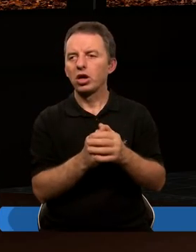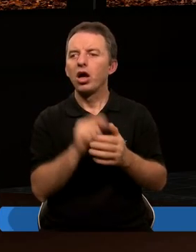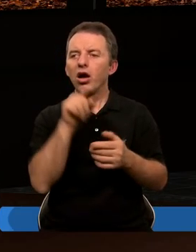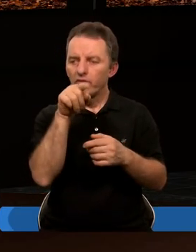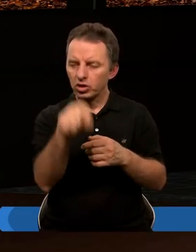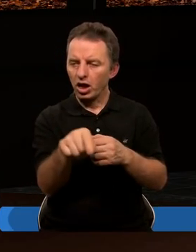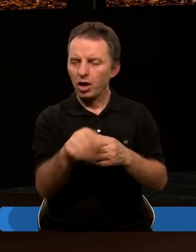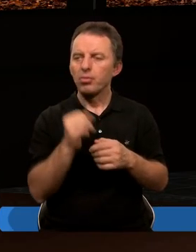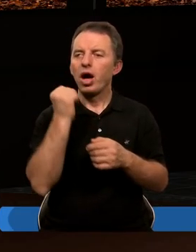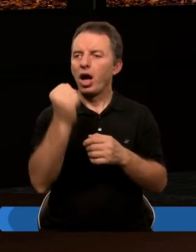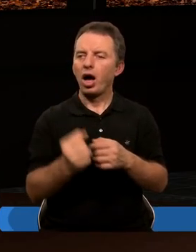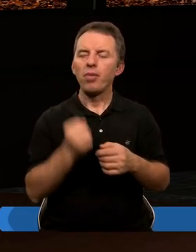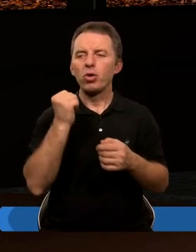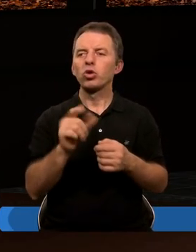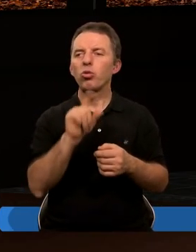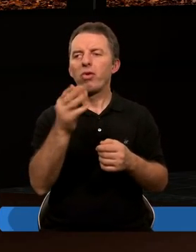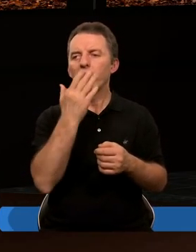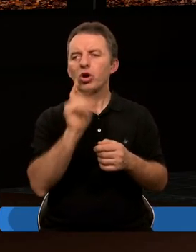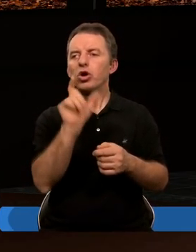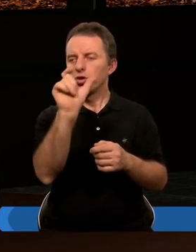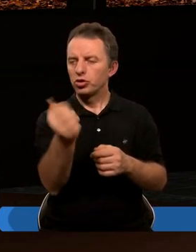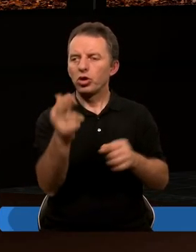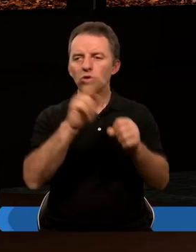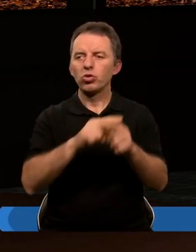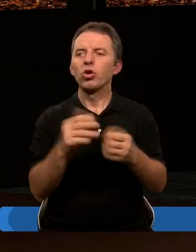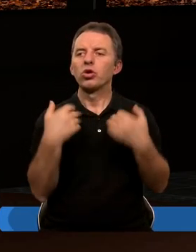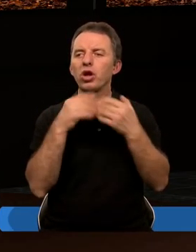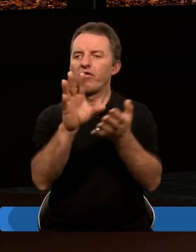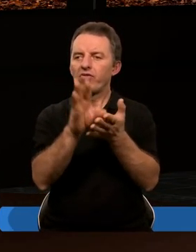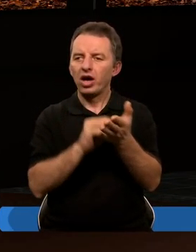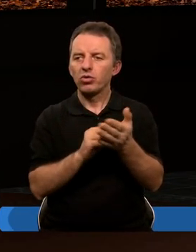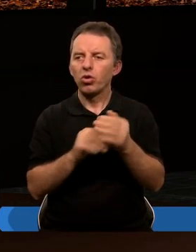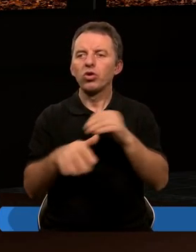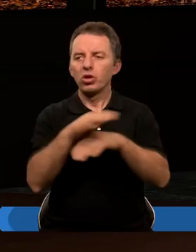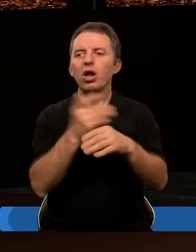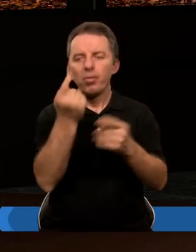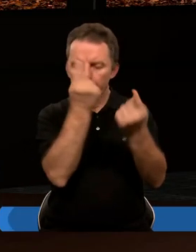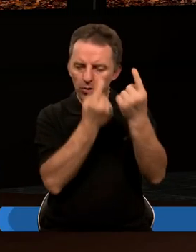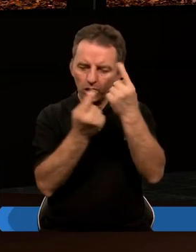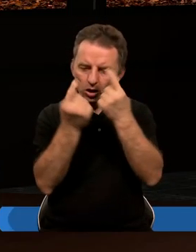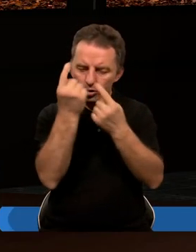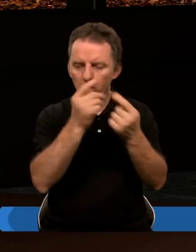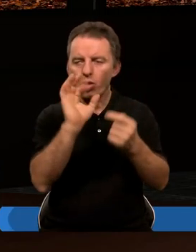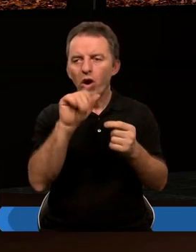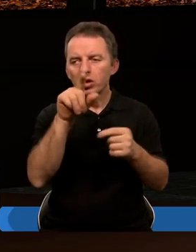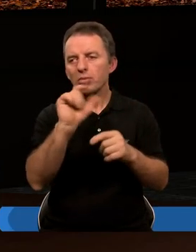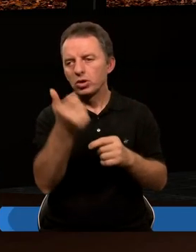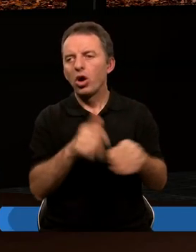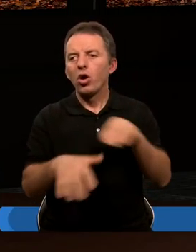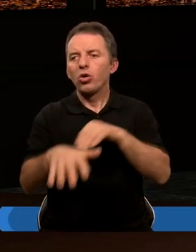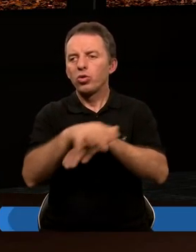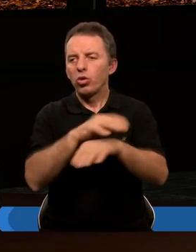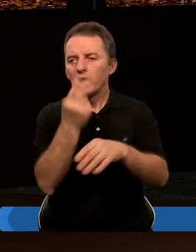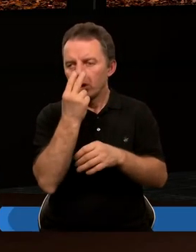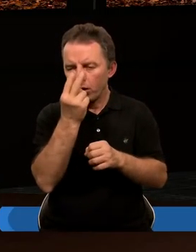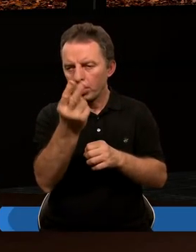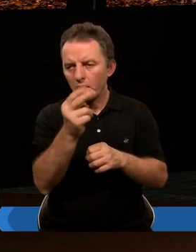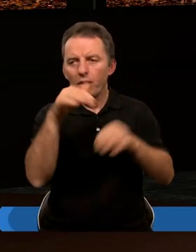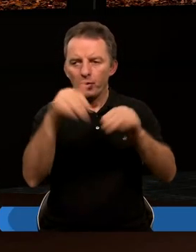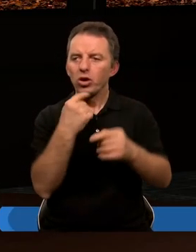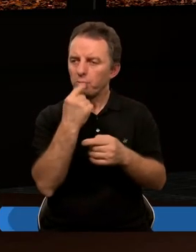A w tym przypadku apostoł Paweł mówi, ci, którzy żyją według ducha, myślą o tym, co duchowe. Chodzi o to, zobaczcie,